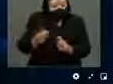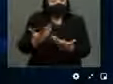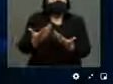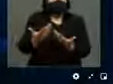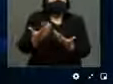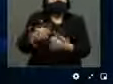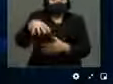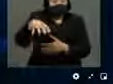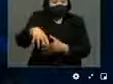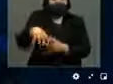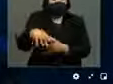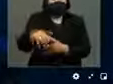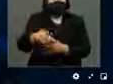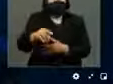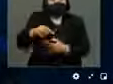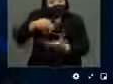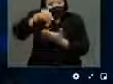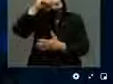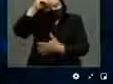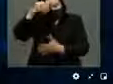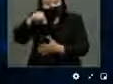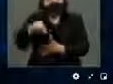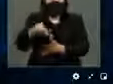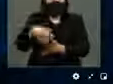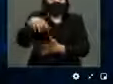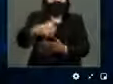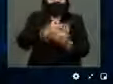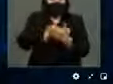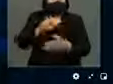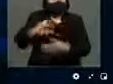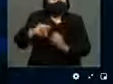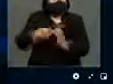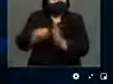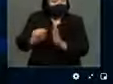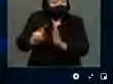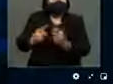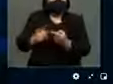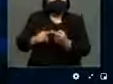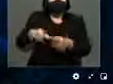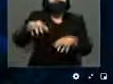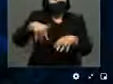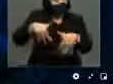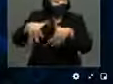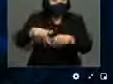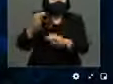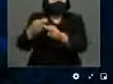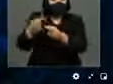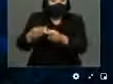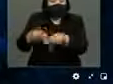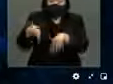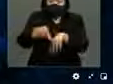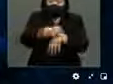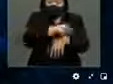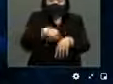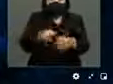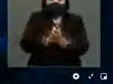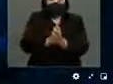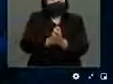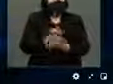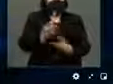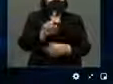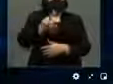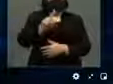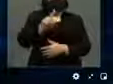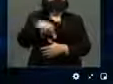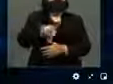าการการศึกษาชุมชนคนรักถิ่นชุมชนเปรมสุขสันต์ทั้งหมดเนี่ย 6,118 คนอยู่